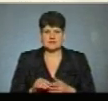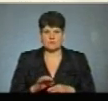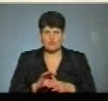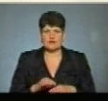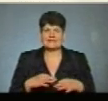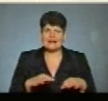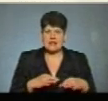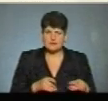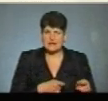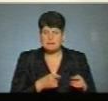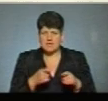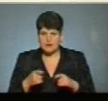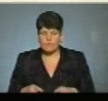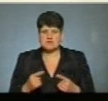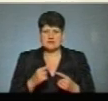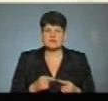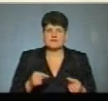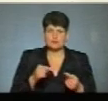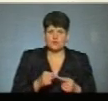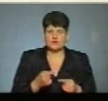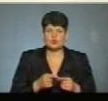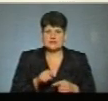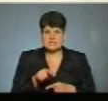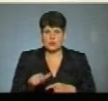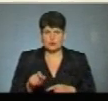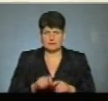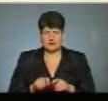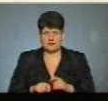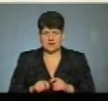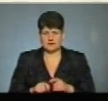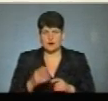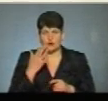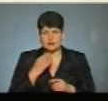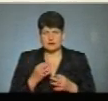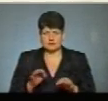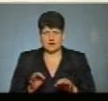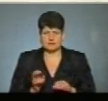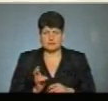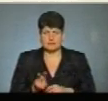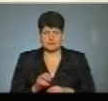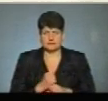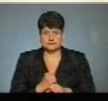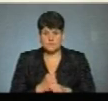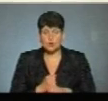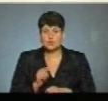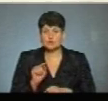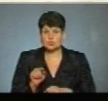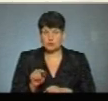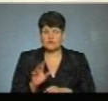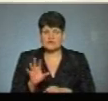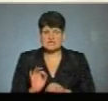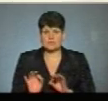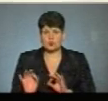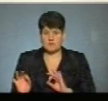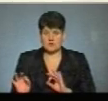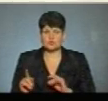але дезінфекція проводиться як транспорту, який перевозить, так і відповідно проходять ці люди перевірку перед тим, як допуститися до роботи. Тому